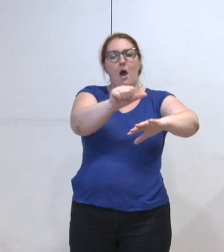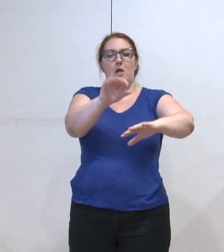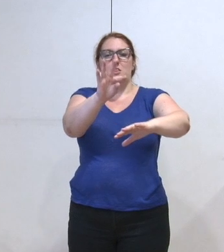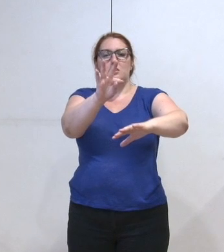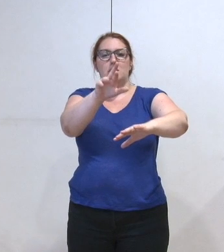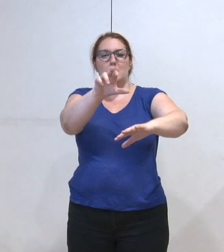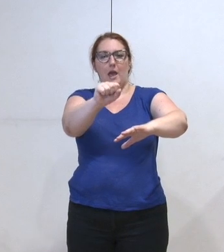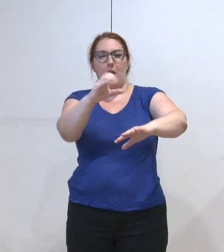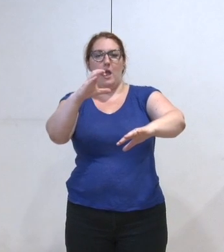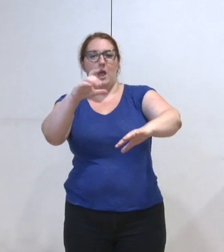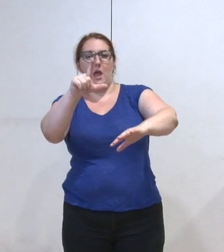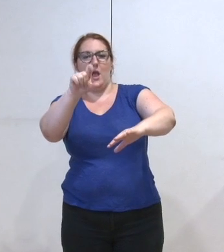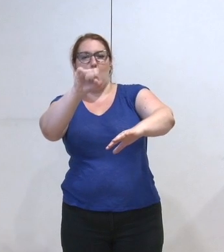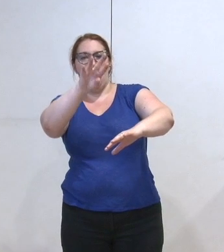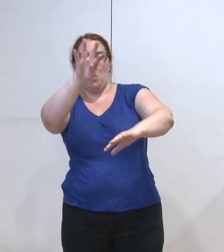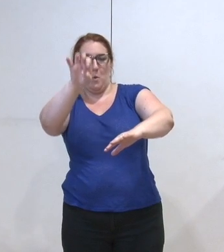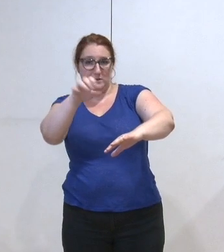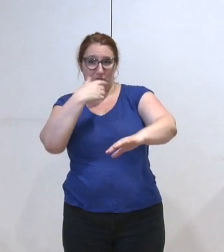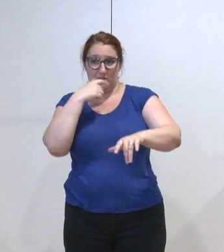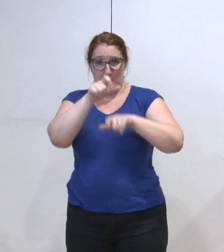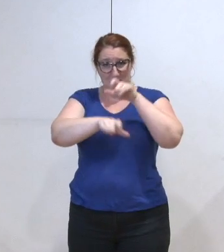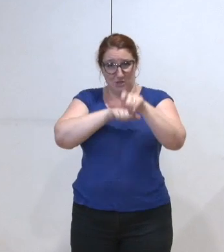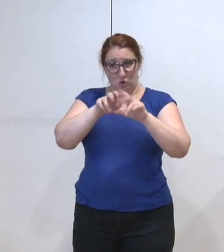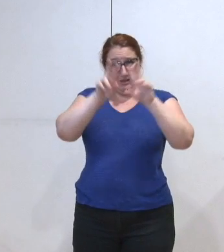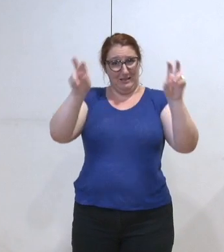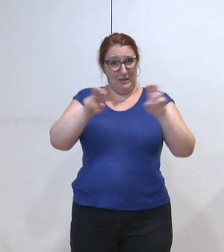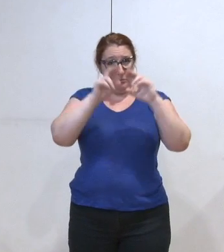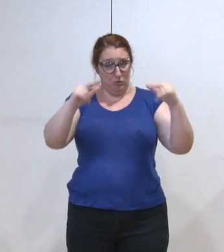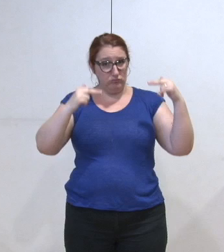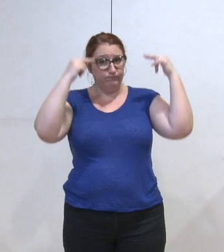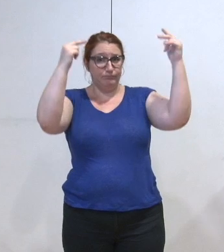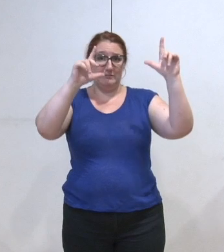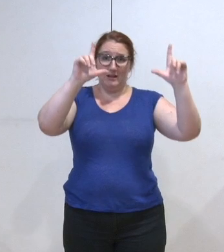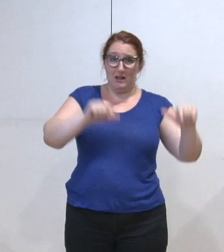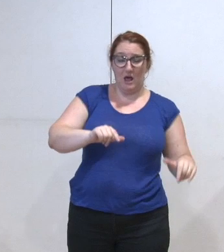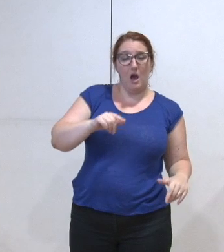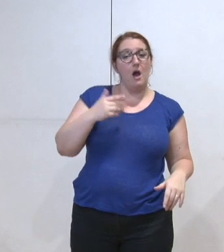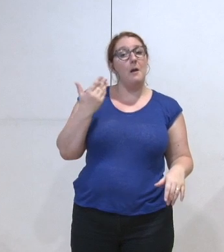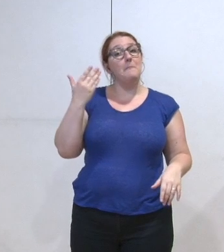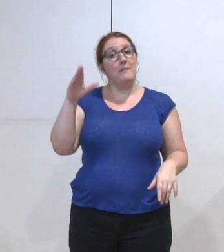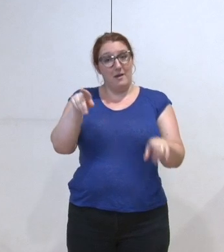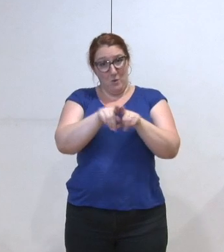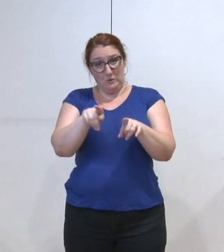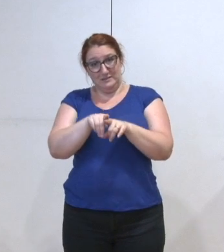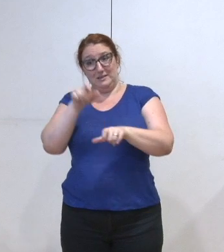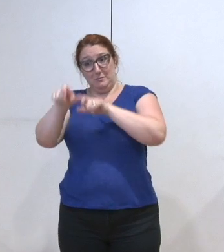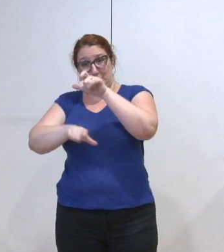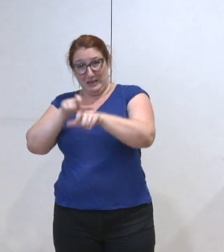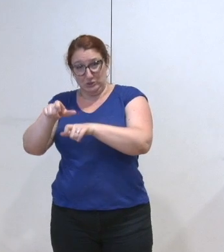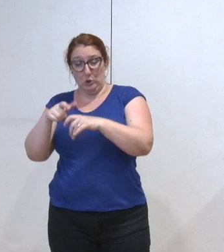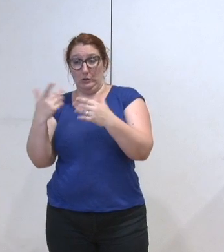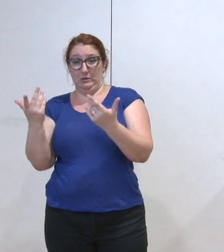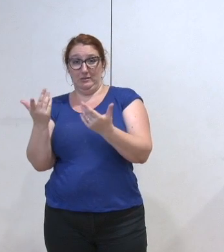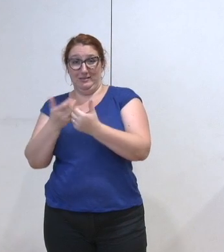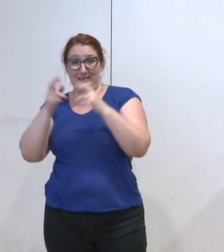à la fois une surreprésentation des personnes diplômées et des personnes diplômées supérieur mais également des personnes faiblement